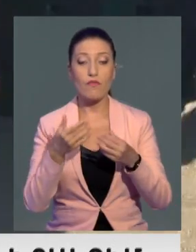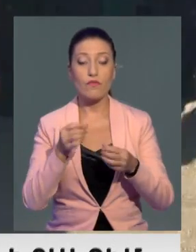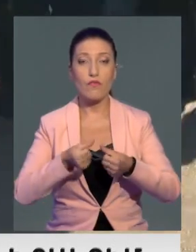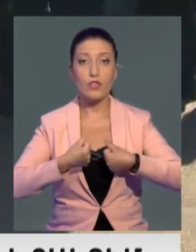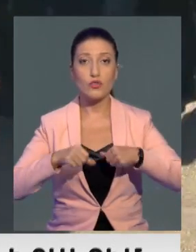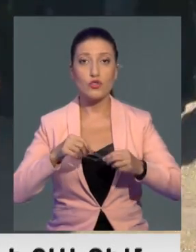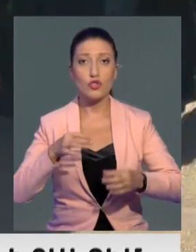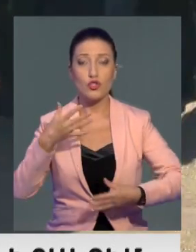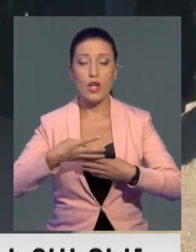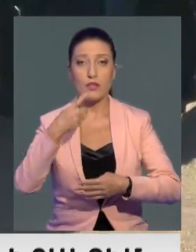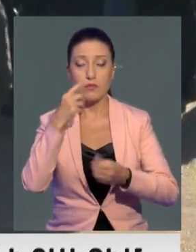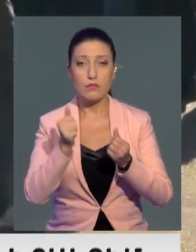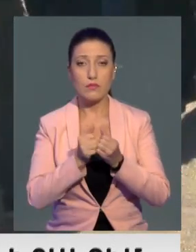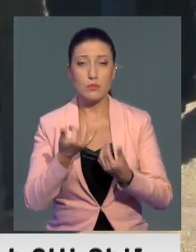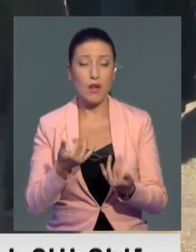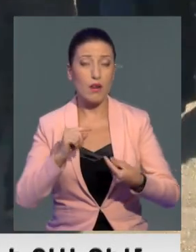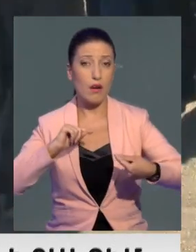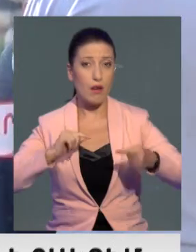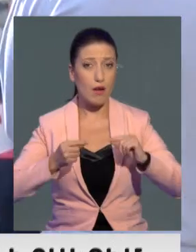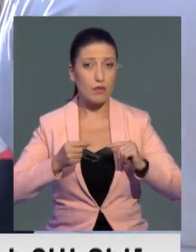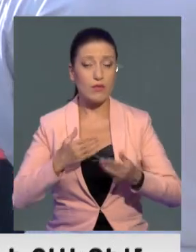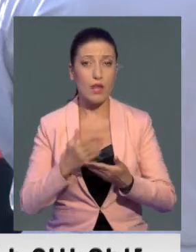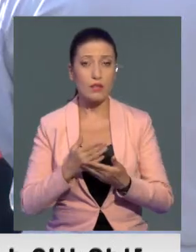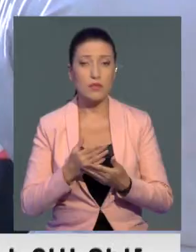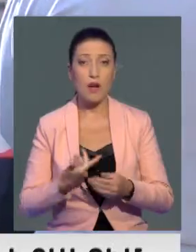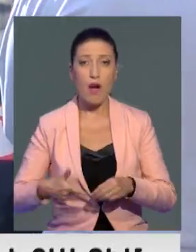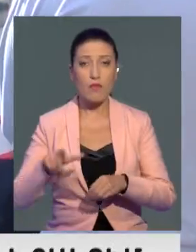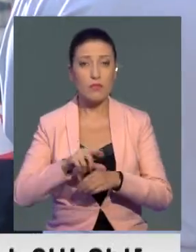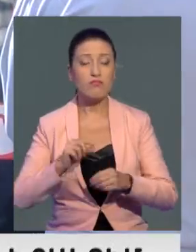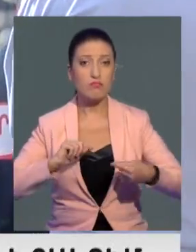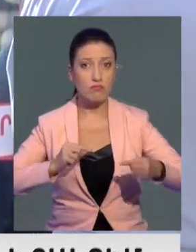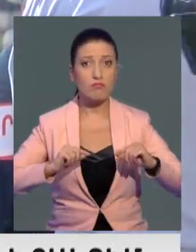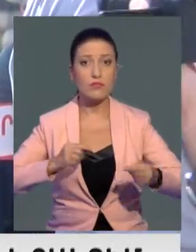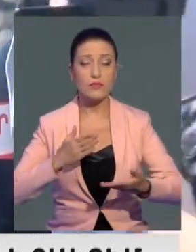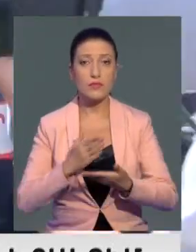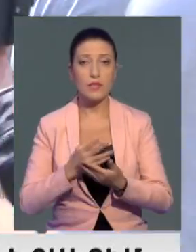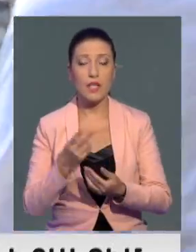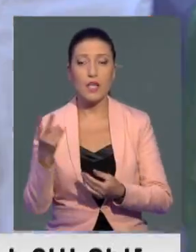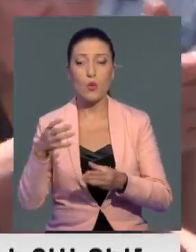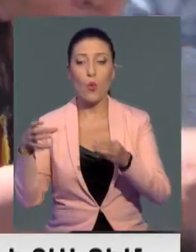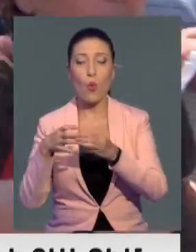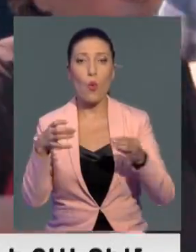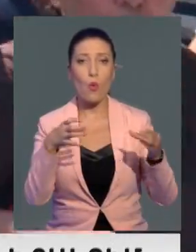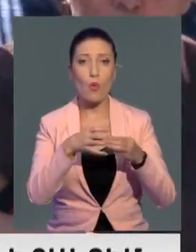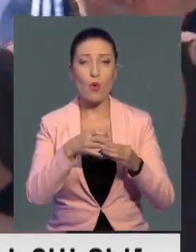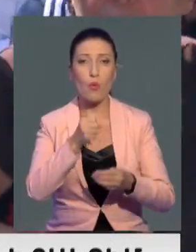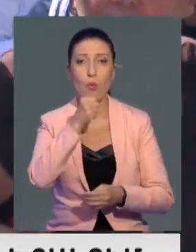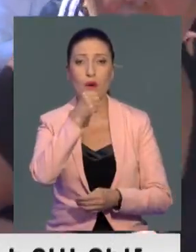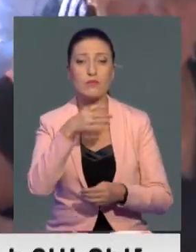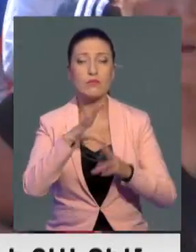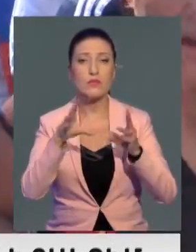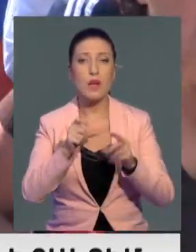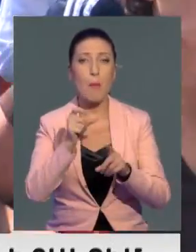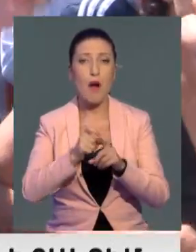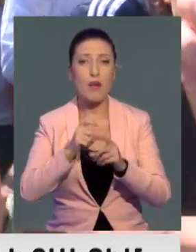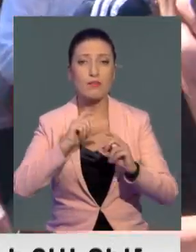է մնալ լարված, երբեմն նույնիսկ ցայրաստիճան լարված։ Երկու կողմը բարձրախոսների միջոցով բառային